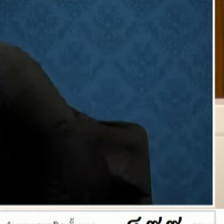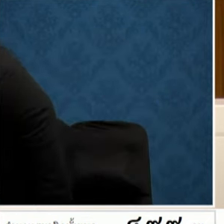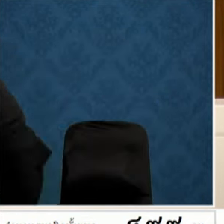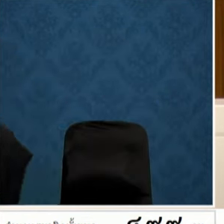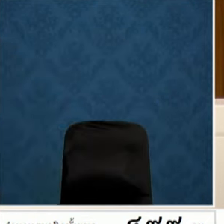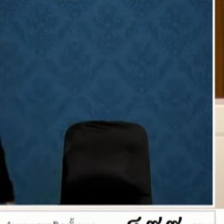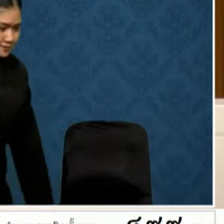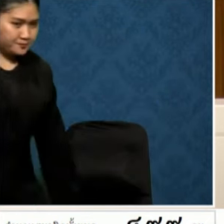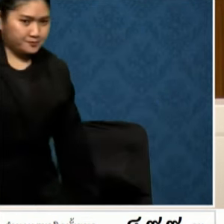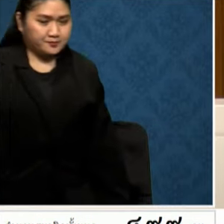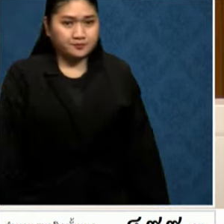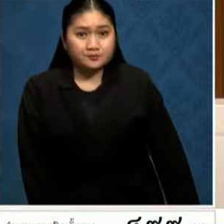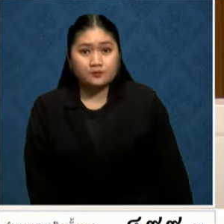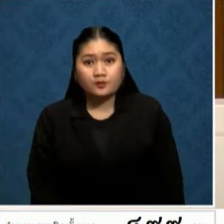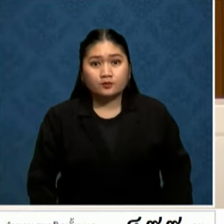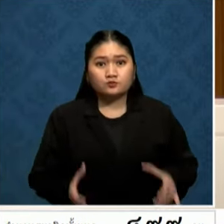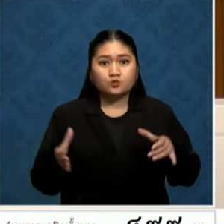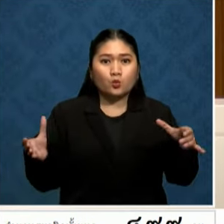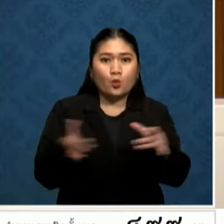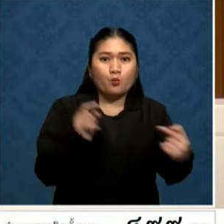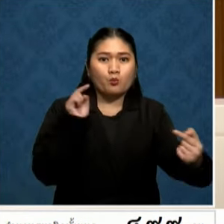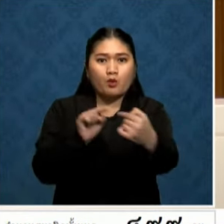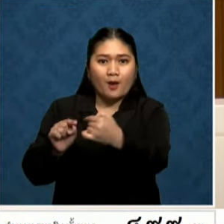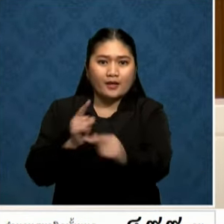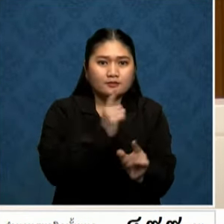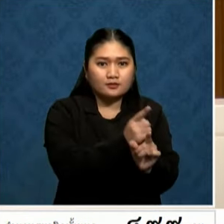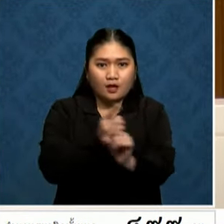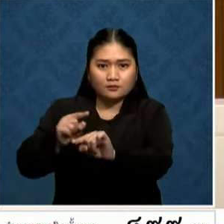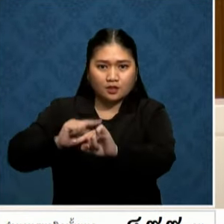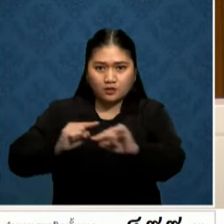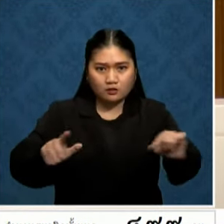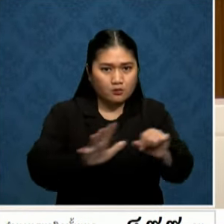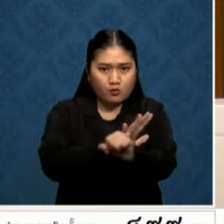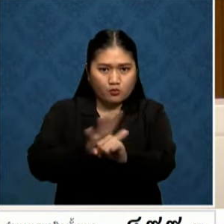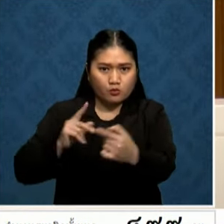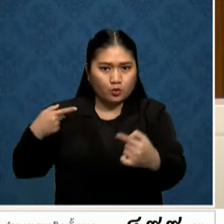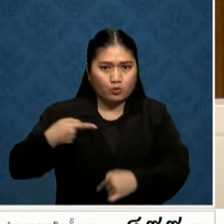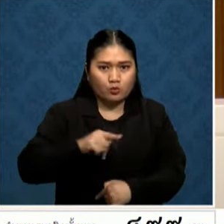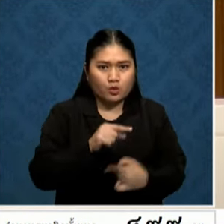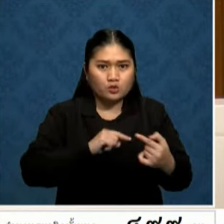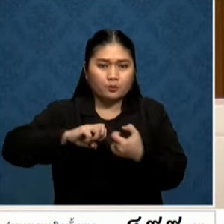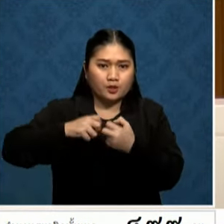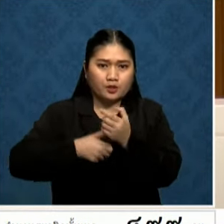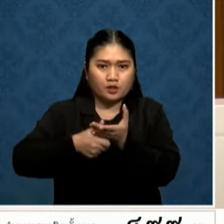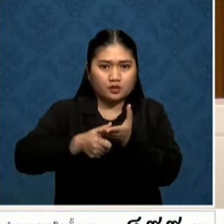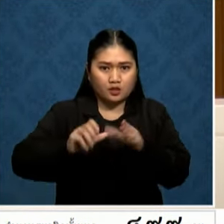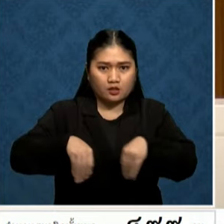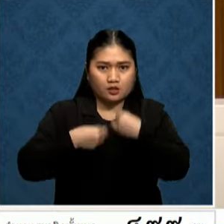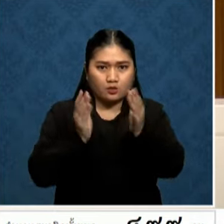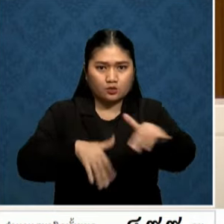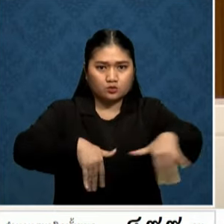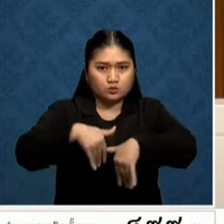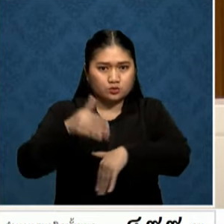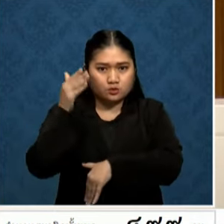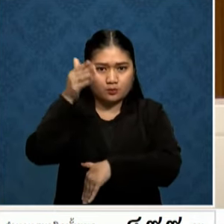าหมาย เราจะสามารถติดตามผลได้อย่หมาสมที่จะเกิดประยชนสูงส sustainability กับการแก้ไขปราหาให้กับพี่น้ประชาชนต่อไป